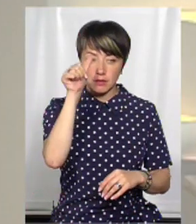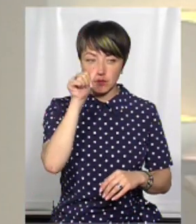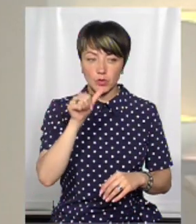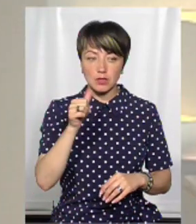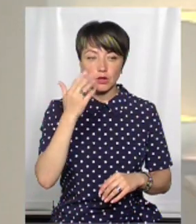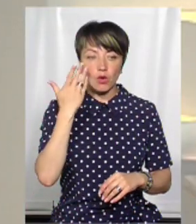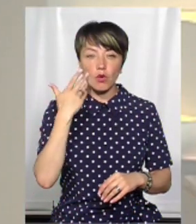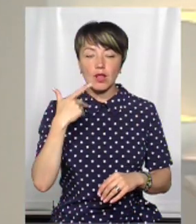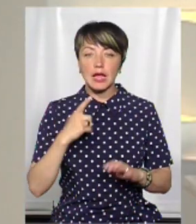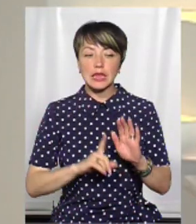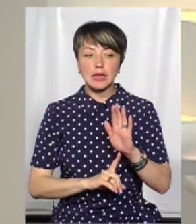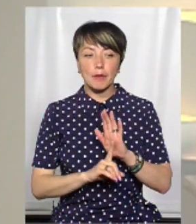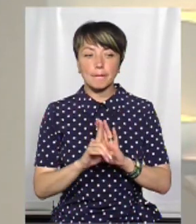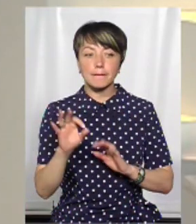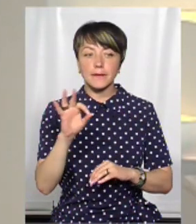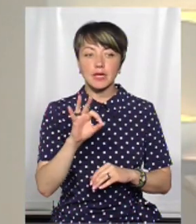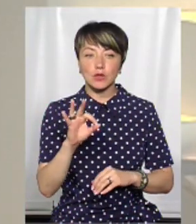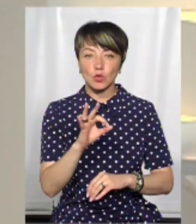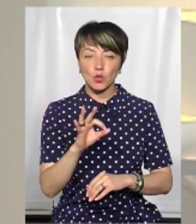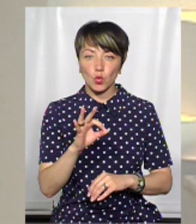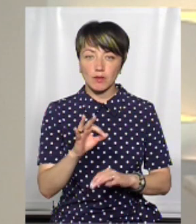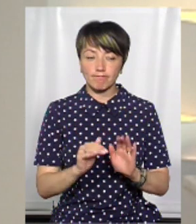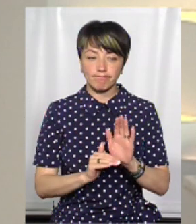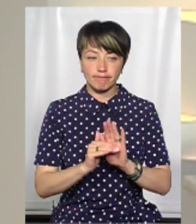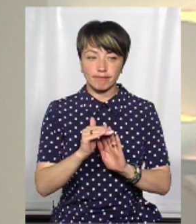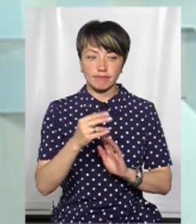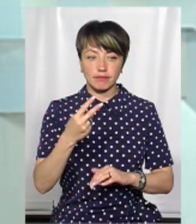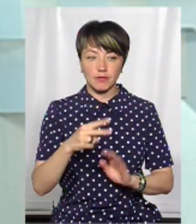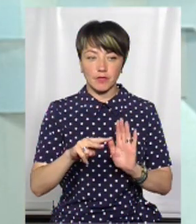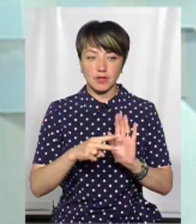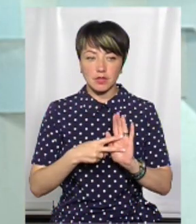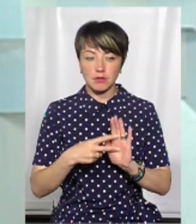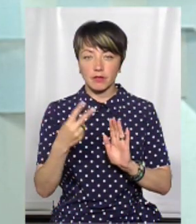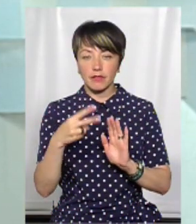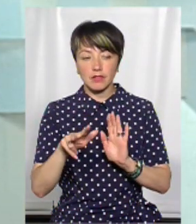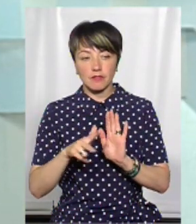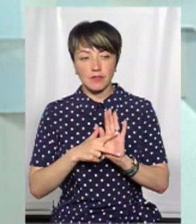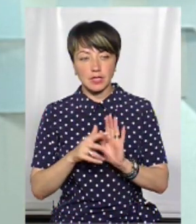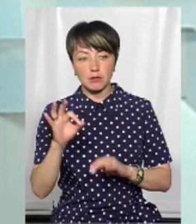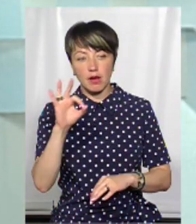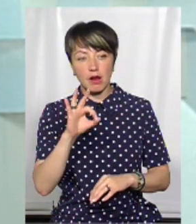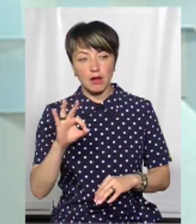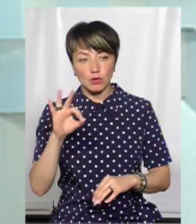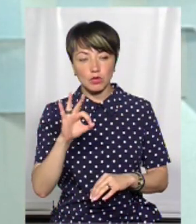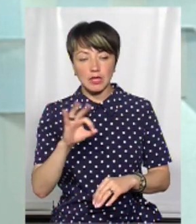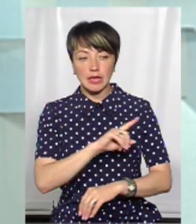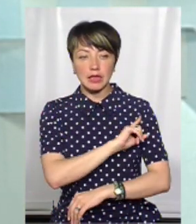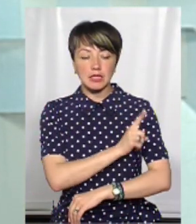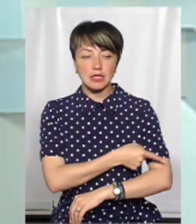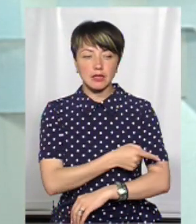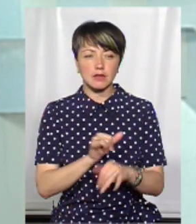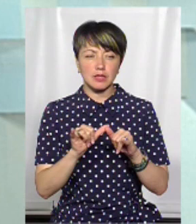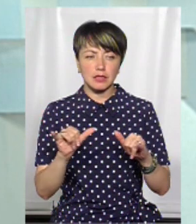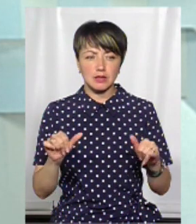тоді, коли температура води значно підвищується до 27-28 градусів і йде інтенсивний